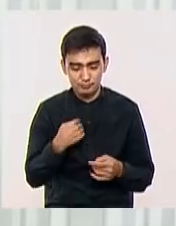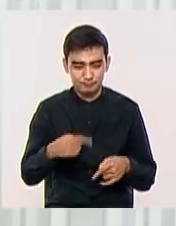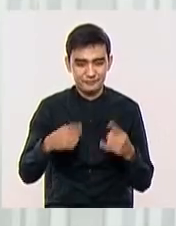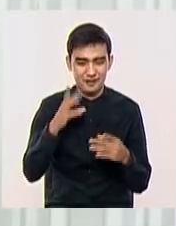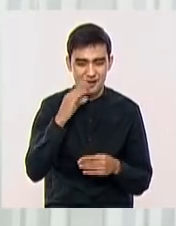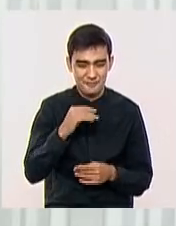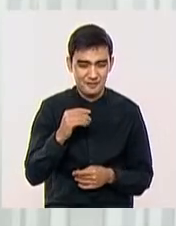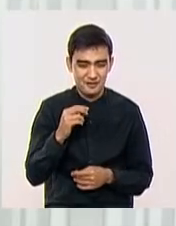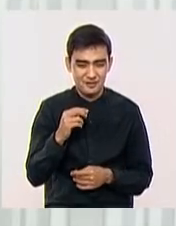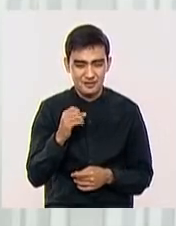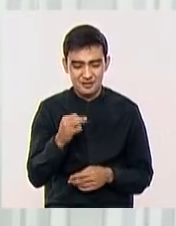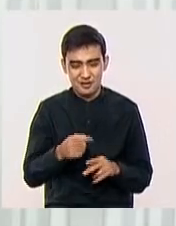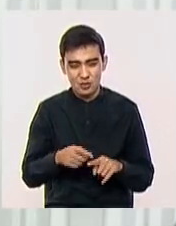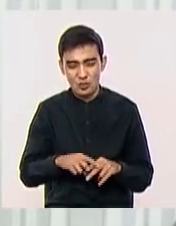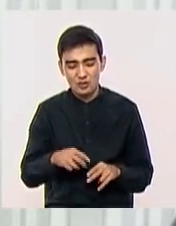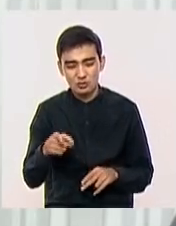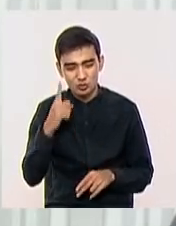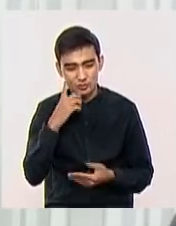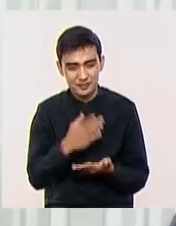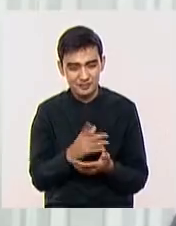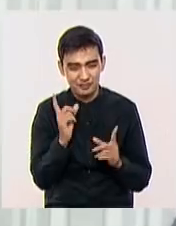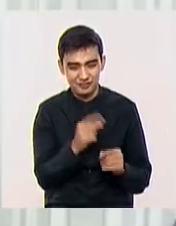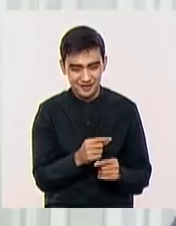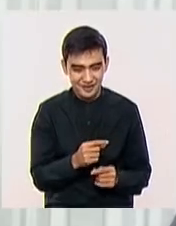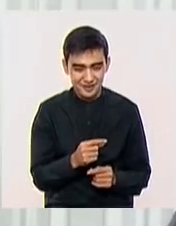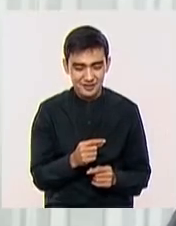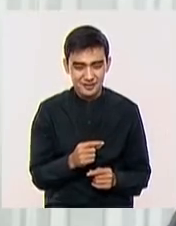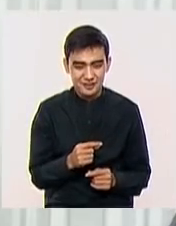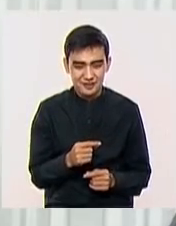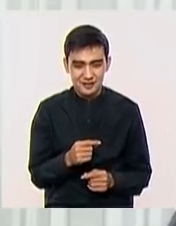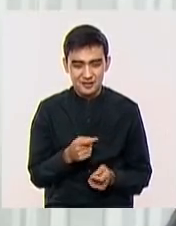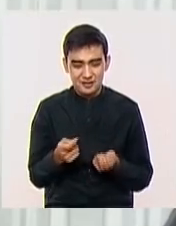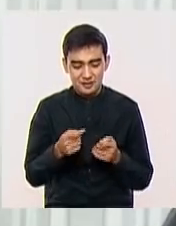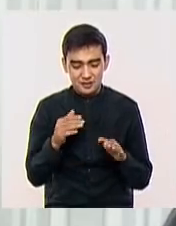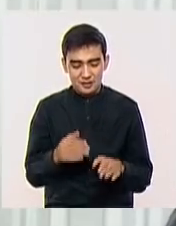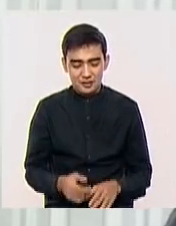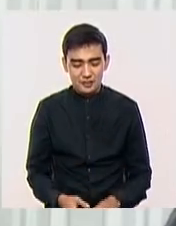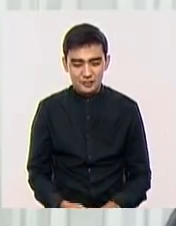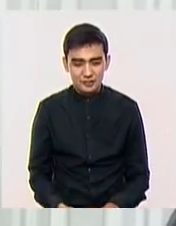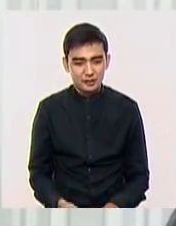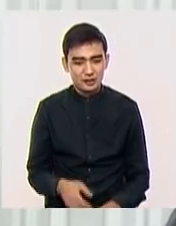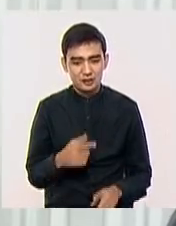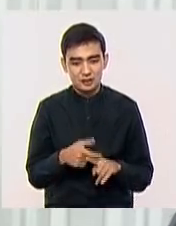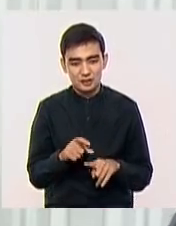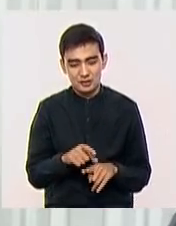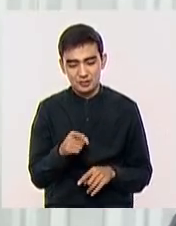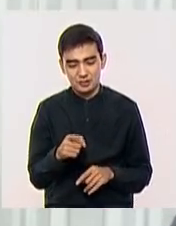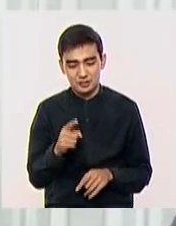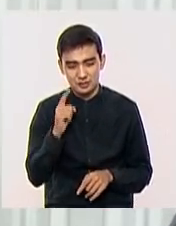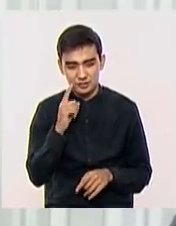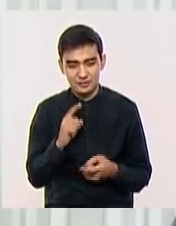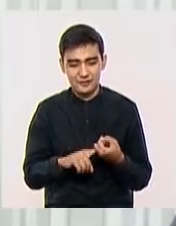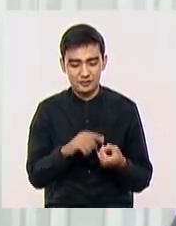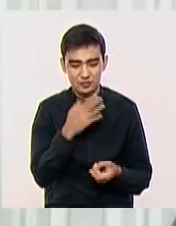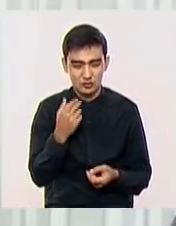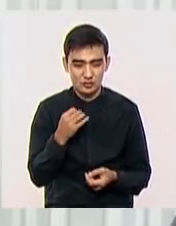тот хороший результат, которым надеется в основном правительстве. Это результат скорее не